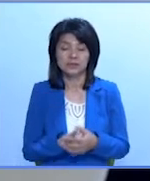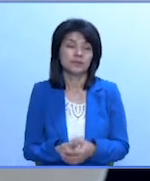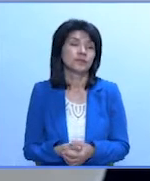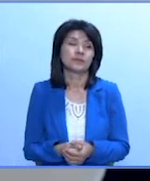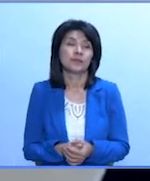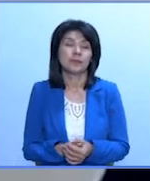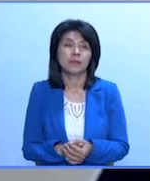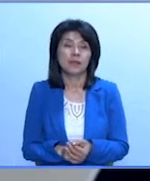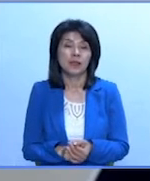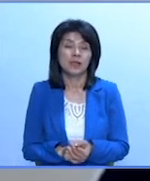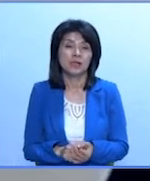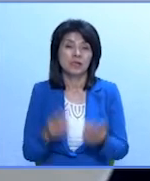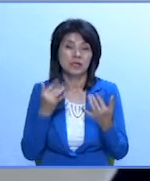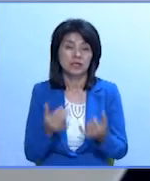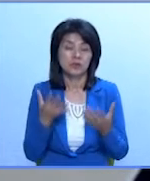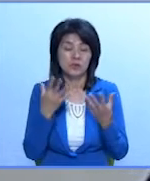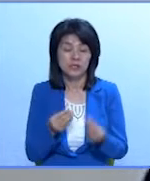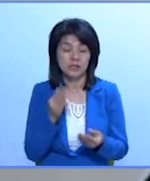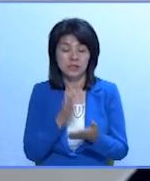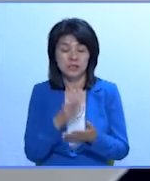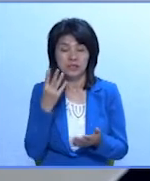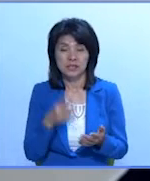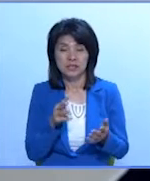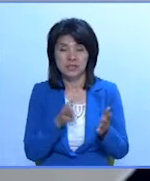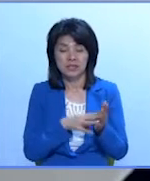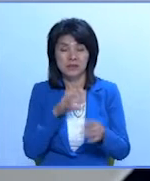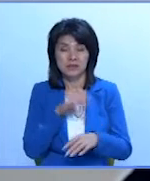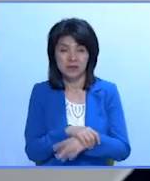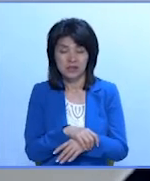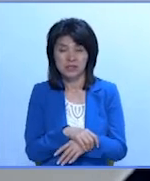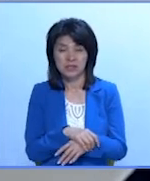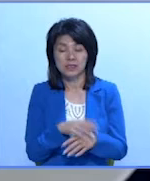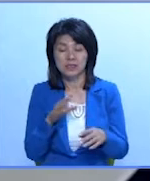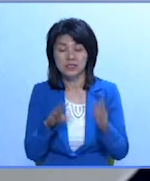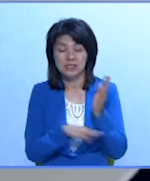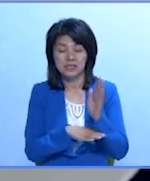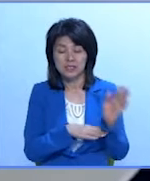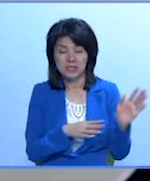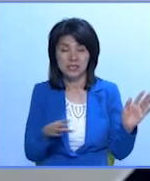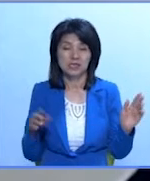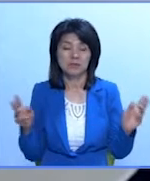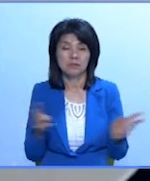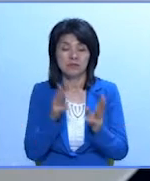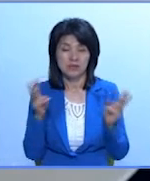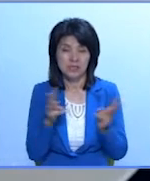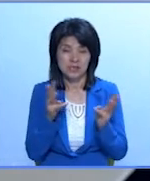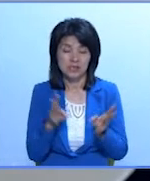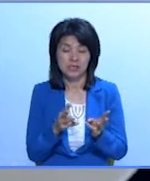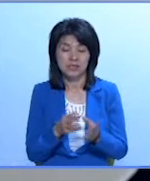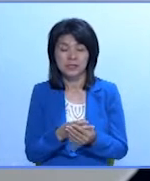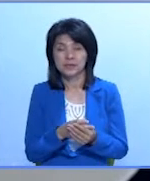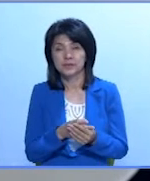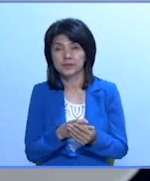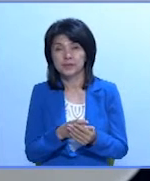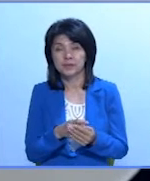сегодняшний день мы имеем 39 фактов загорания лесных пожаров. 39 фактов. Это по